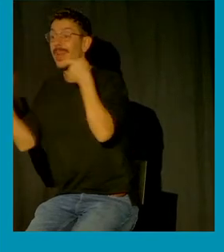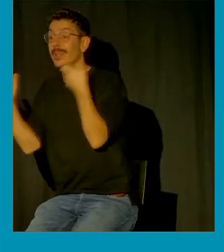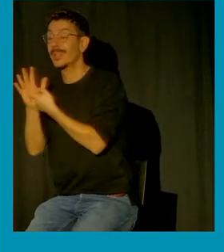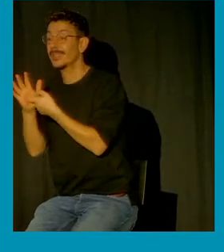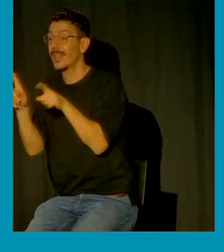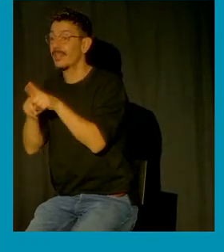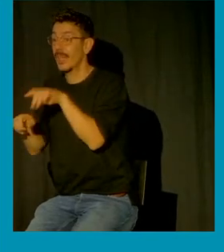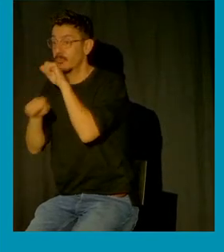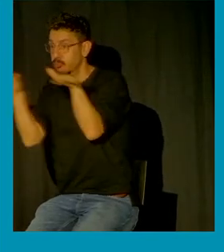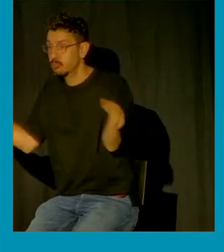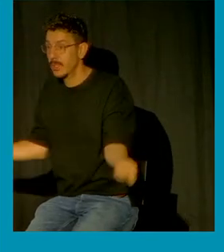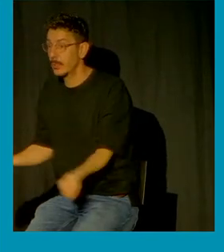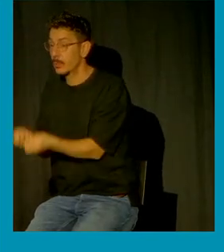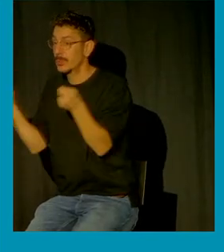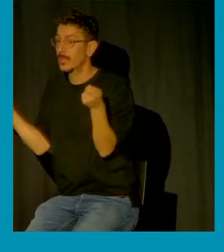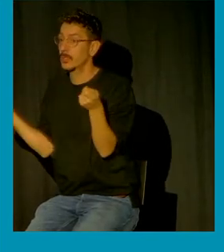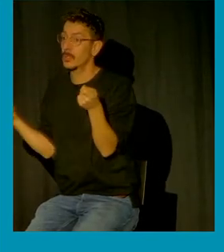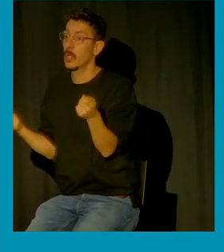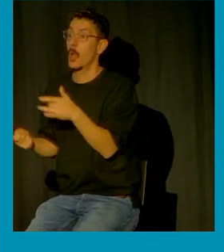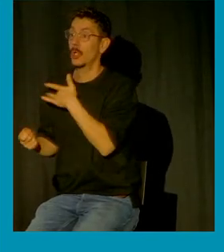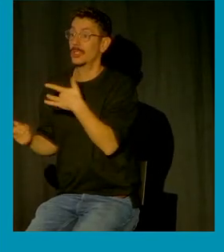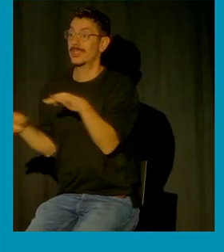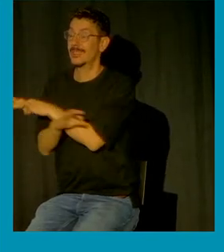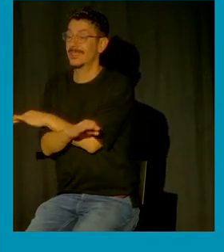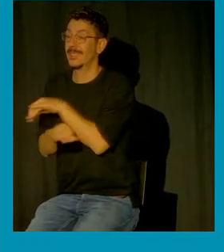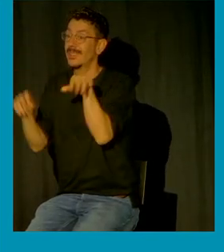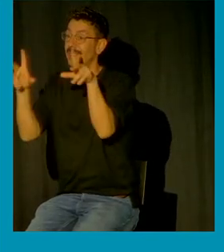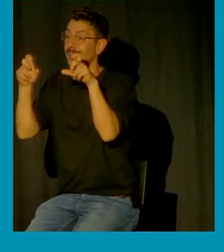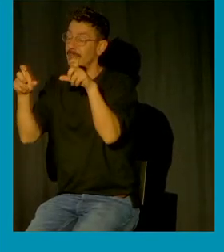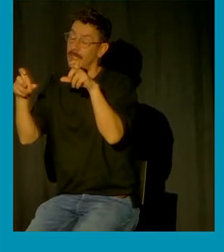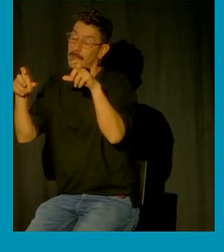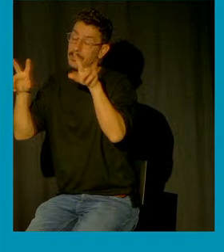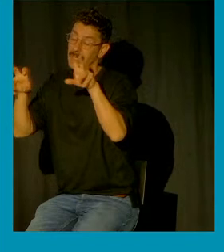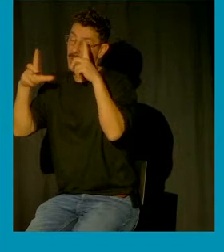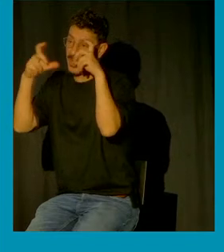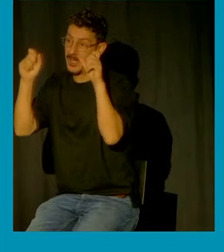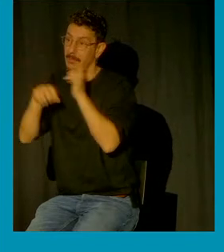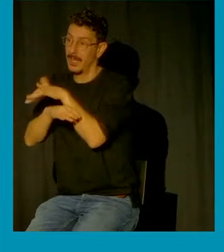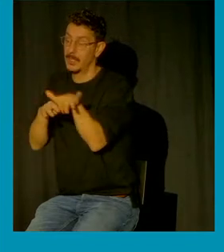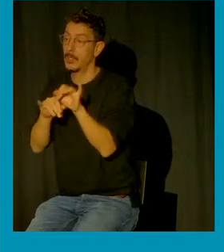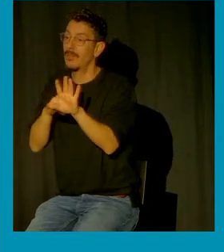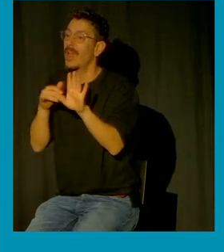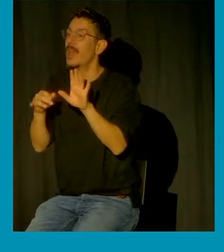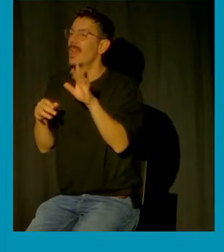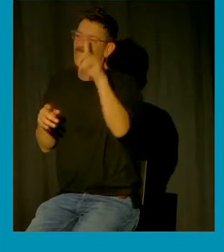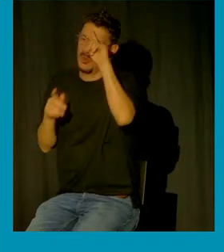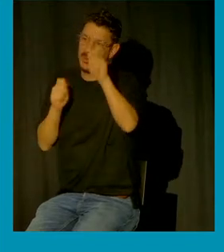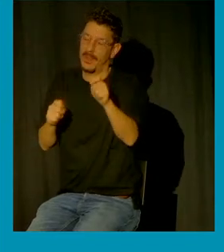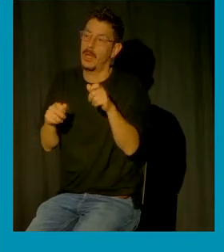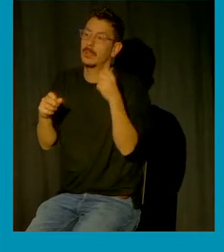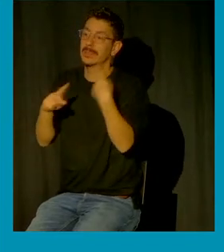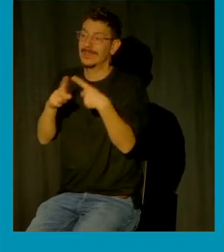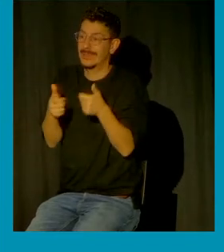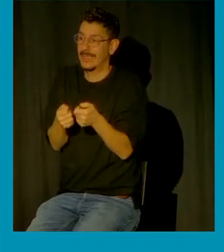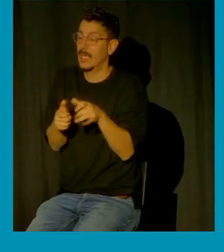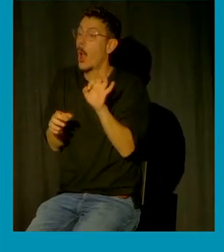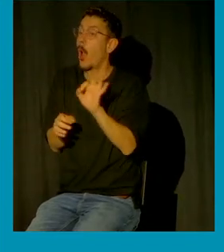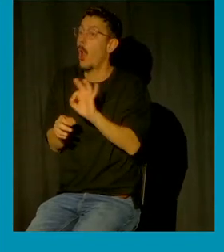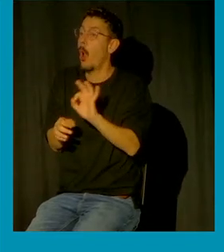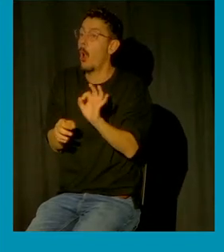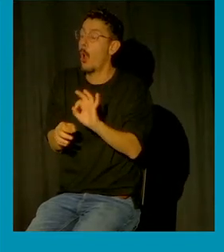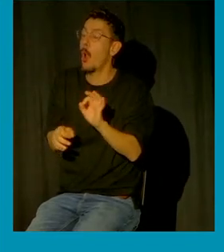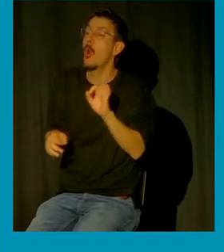inconsentida d'imatges molt mal anomenat porn revenge o porn no venjança o fins i tot sexting aquí a Catalunya les